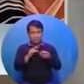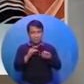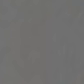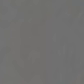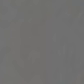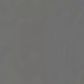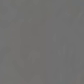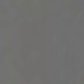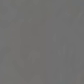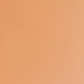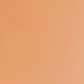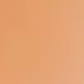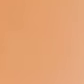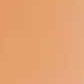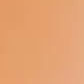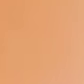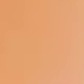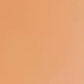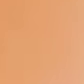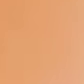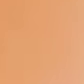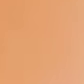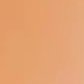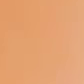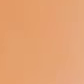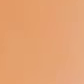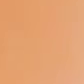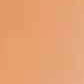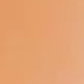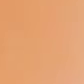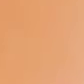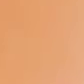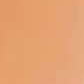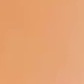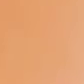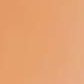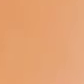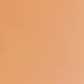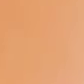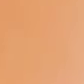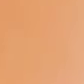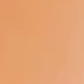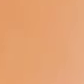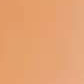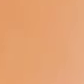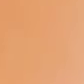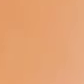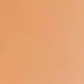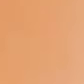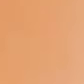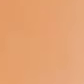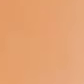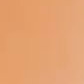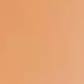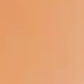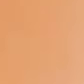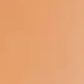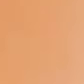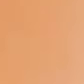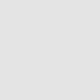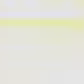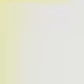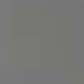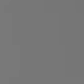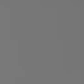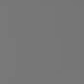kayo po. Kang damayan, walang pinipili, mahirap man o mayaman. Isa kayo sa